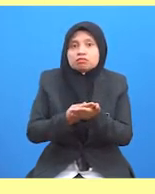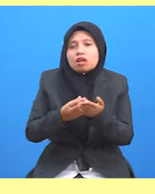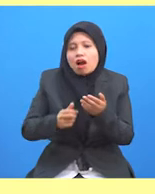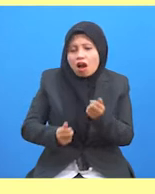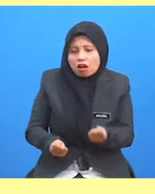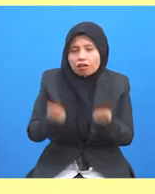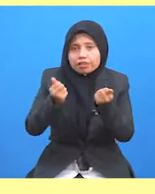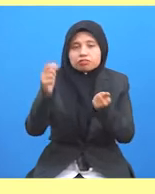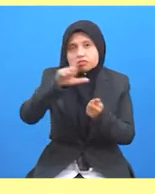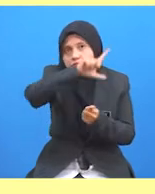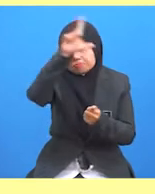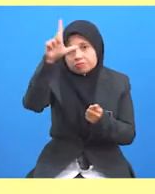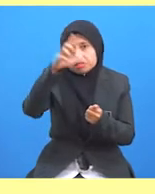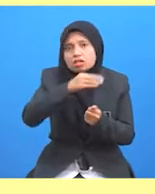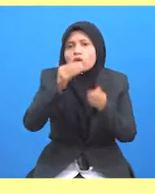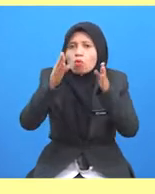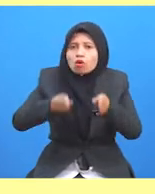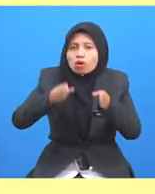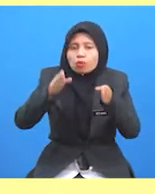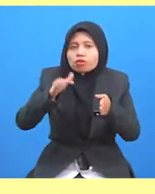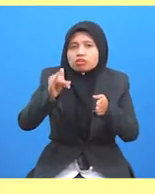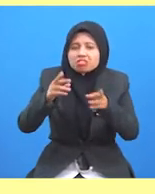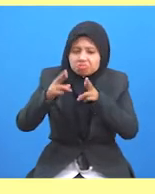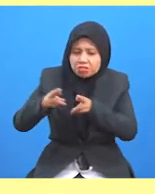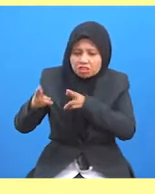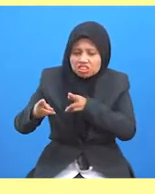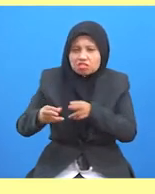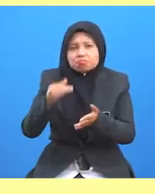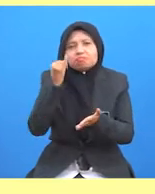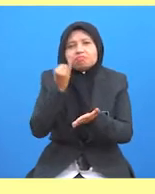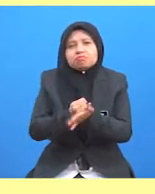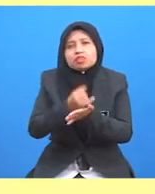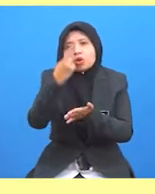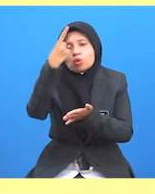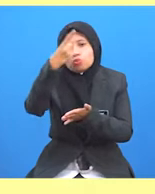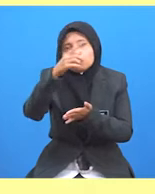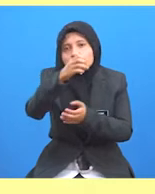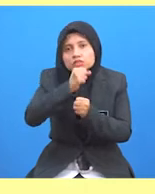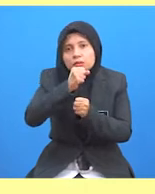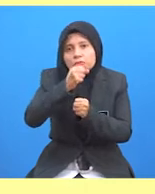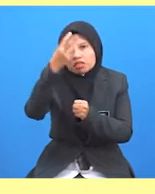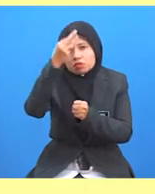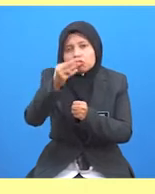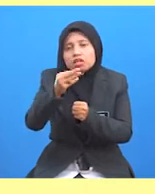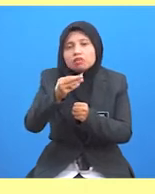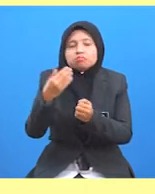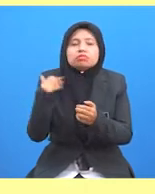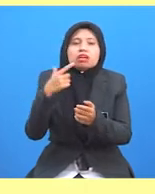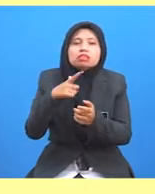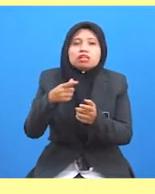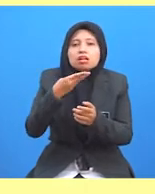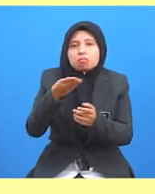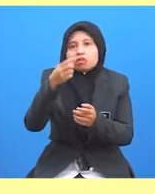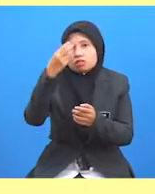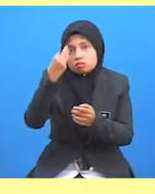naik. Dan sebaliknya, orang-orang yang merancangkan kejahatan untuk mendapat kemuliaan